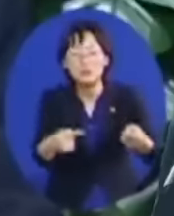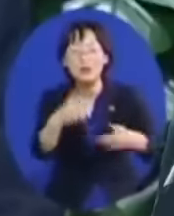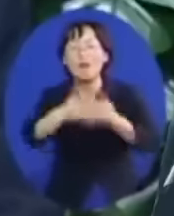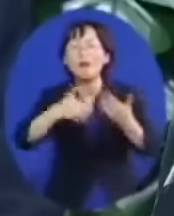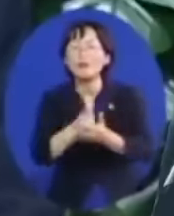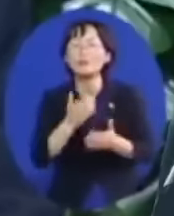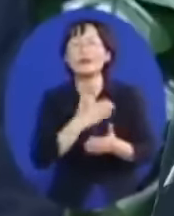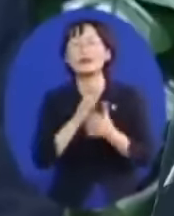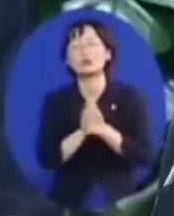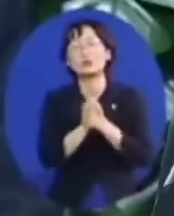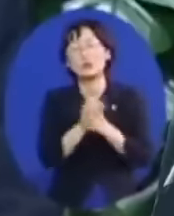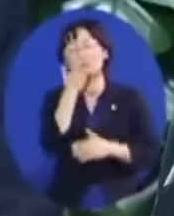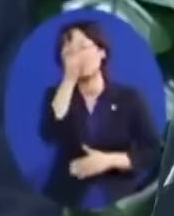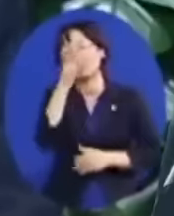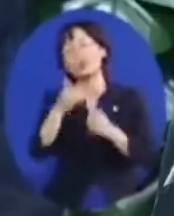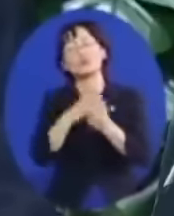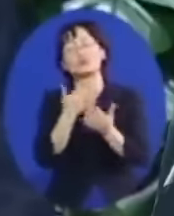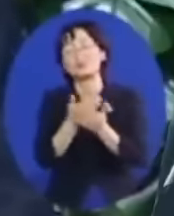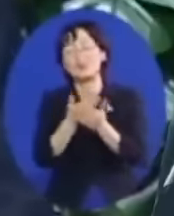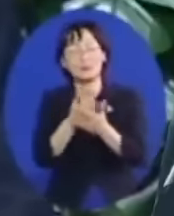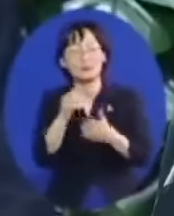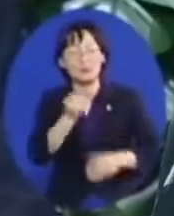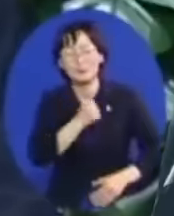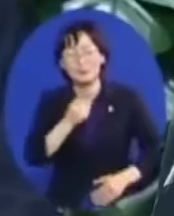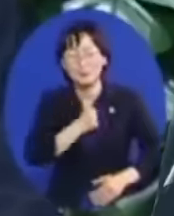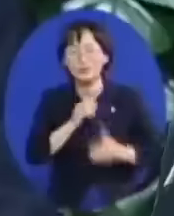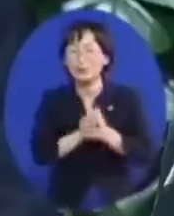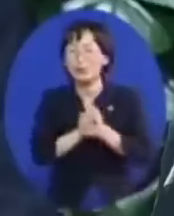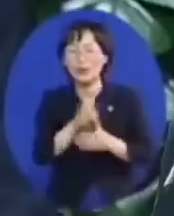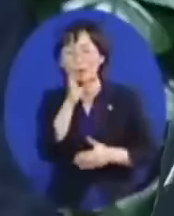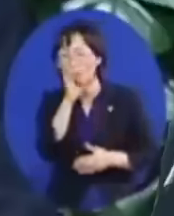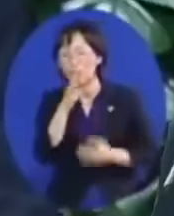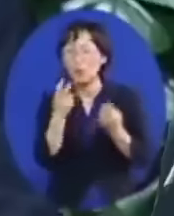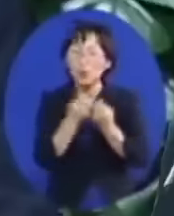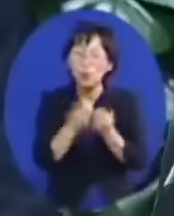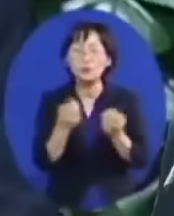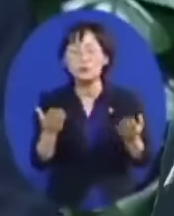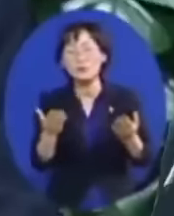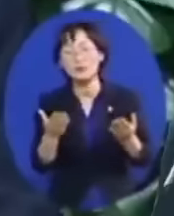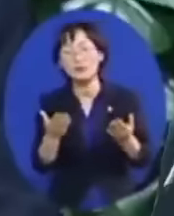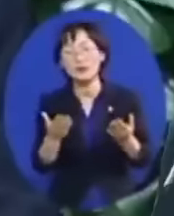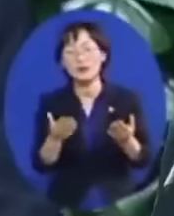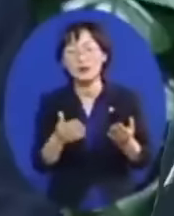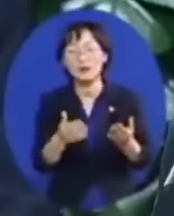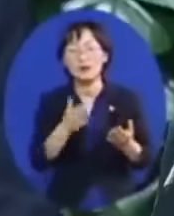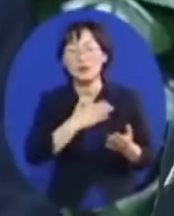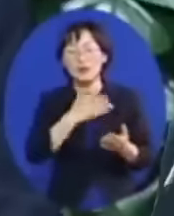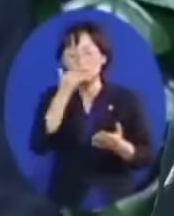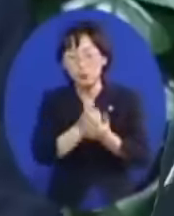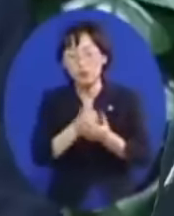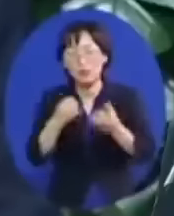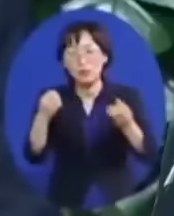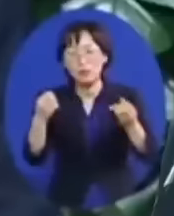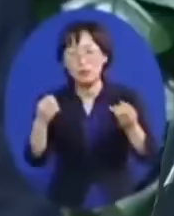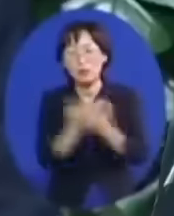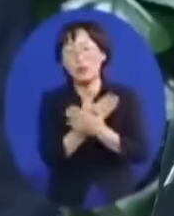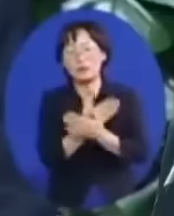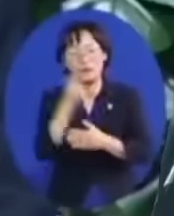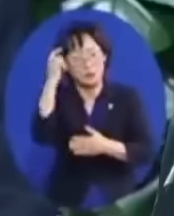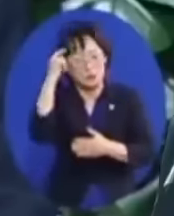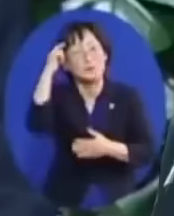하나님 나 기도 좀 하게 해 주십시오. 이렇게 답답한데 기도가 안 나오니 어떻게 합니까? 그러고 내 죄를 회개하기 시작한 것입니다.